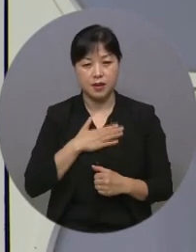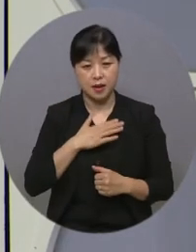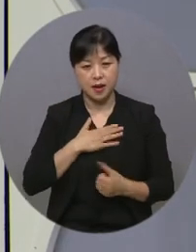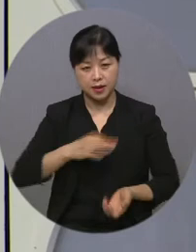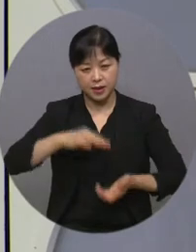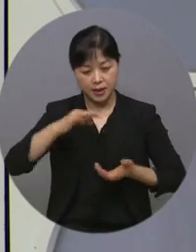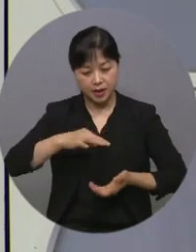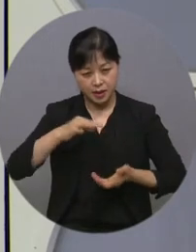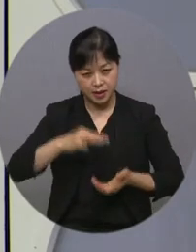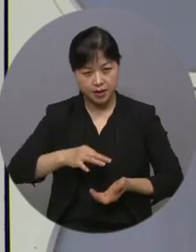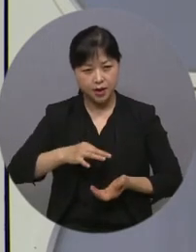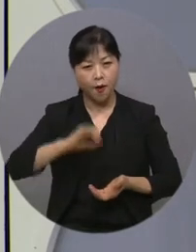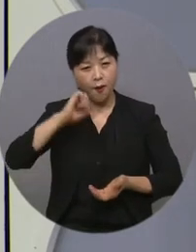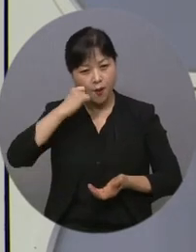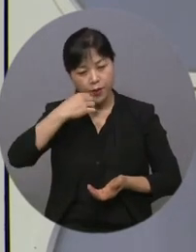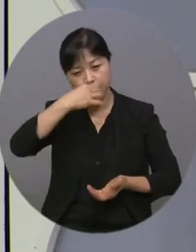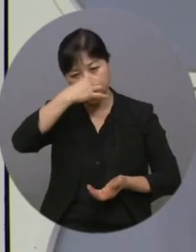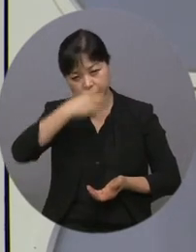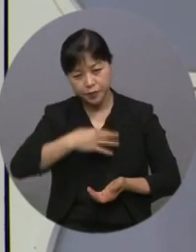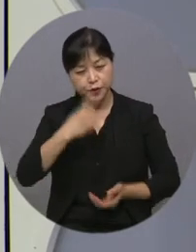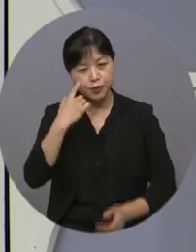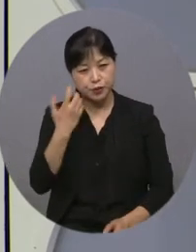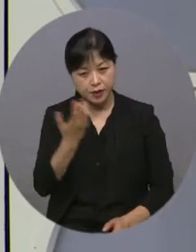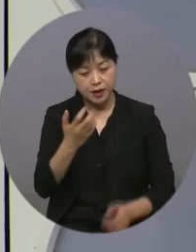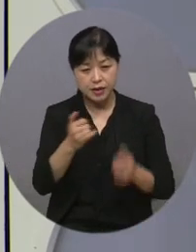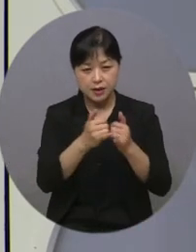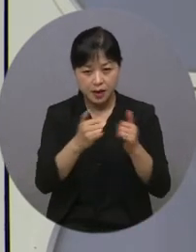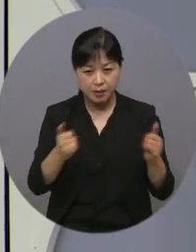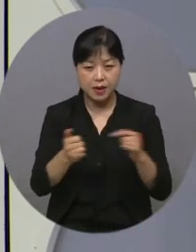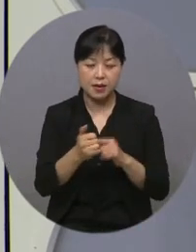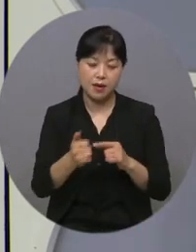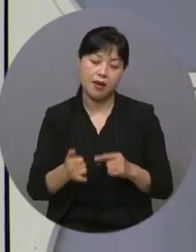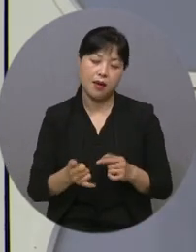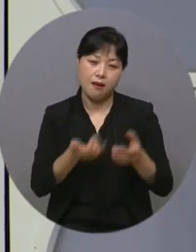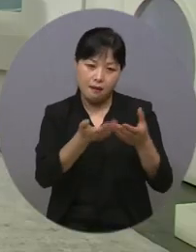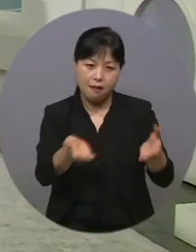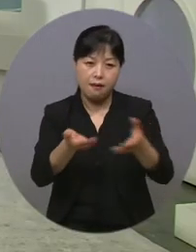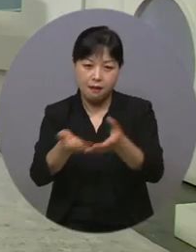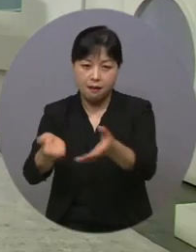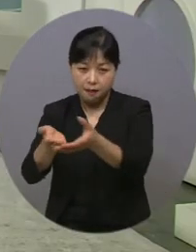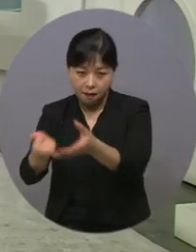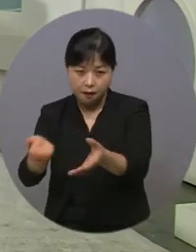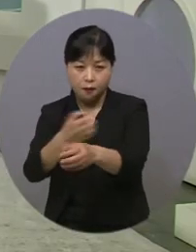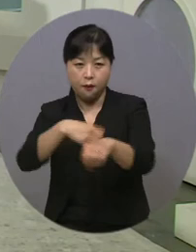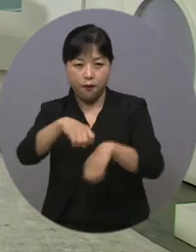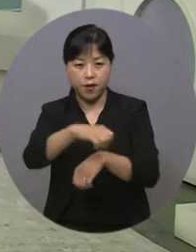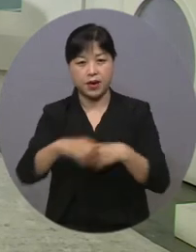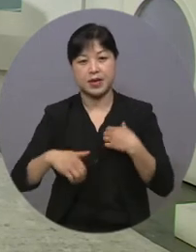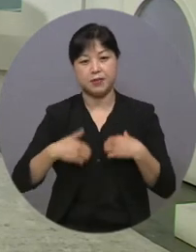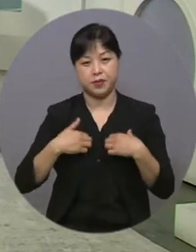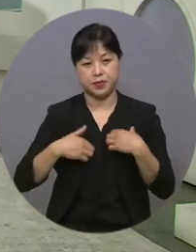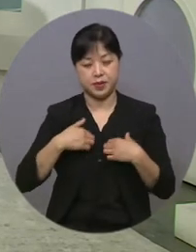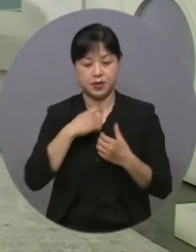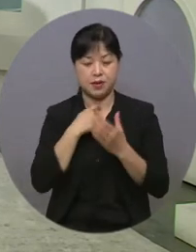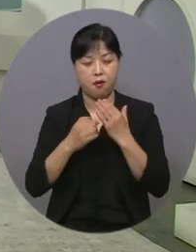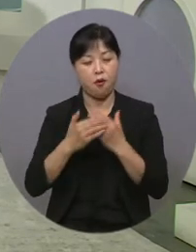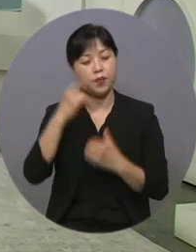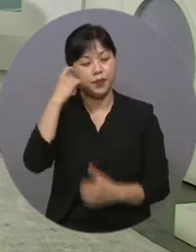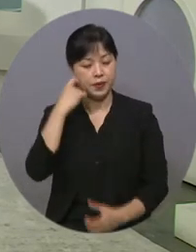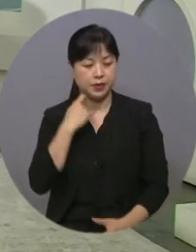많은 어렵고 힘들고 불쌍한 사람들에게 내놓으면서 그 기쁨을 당신이 말하자면 체험한